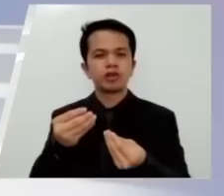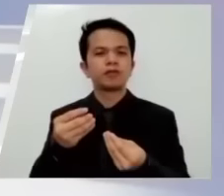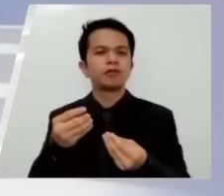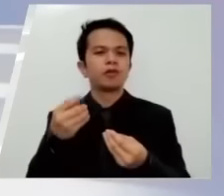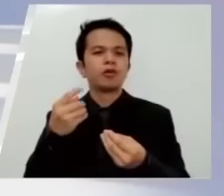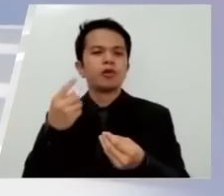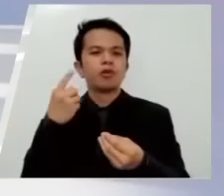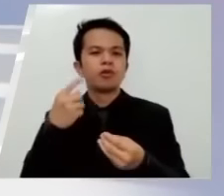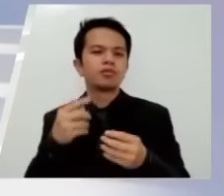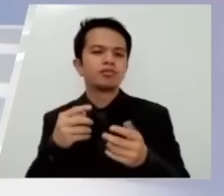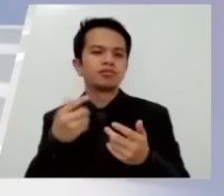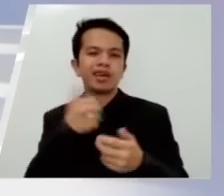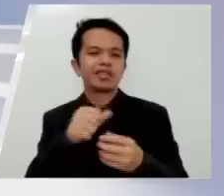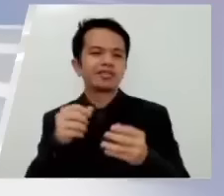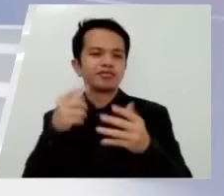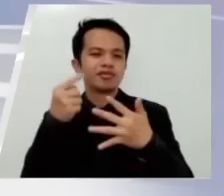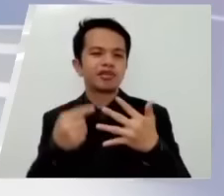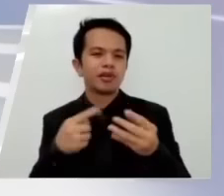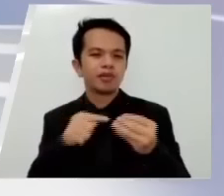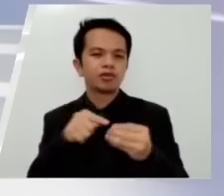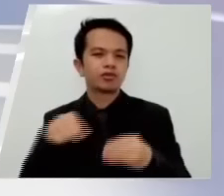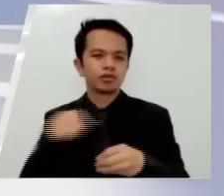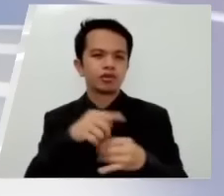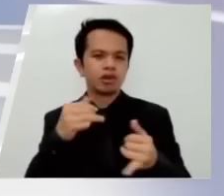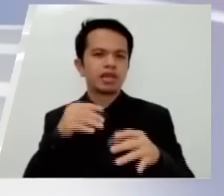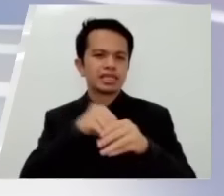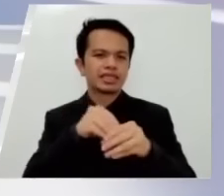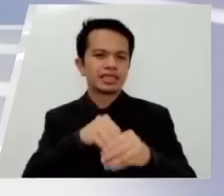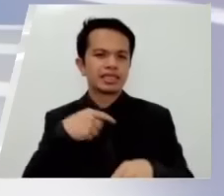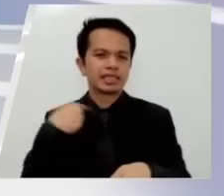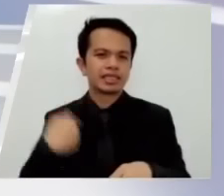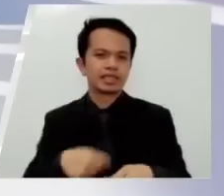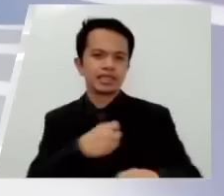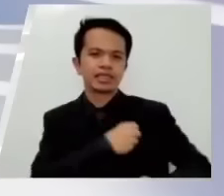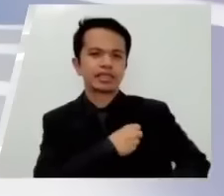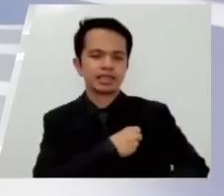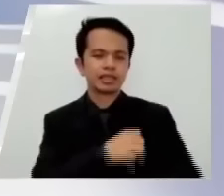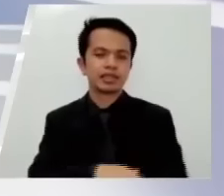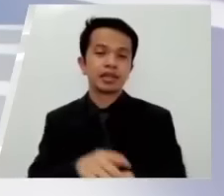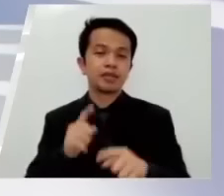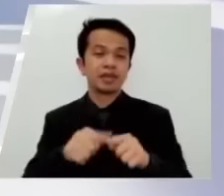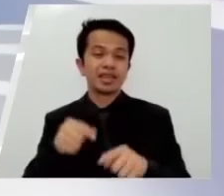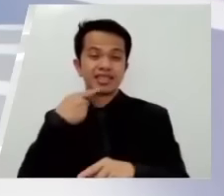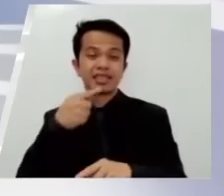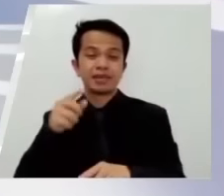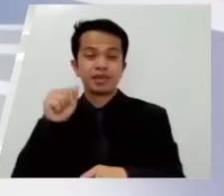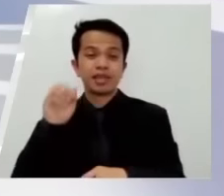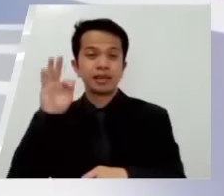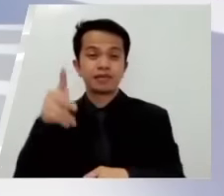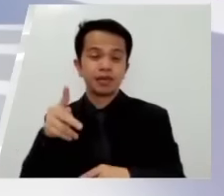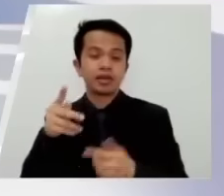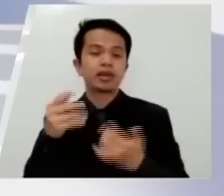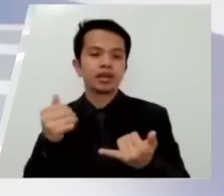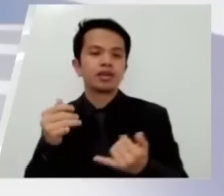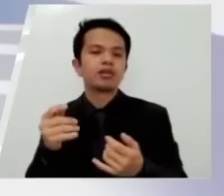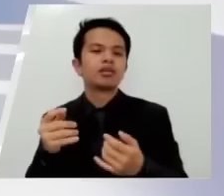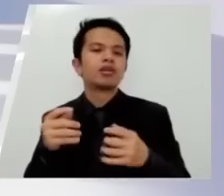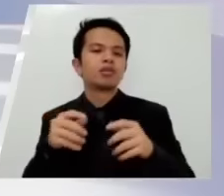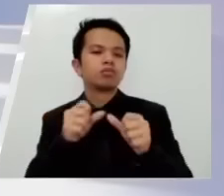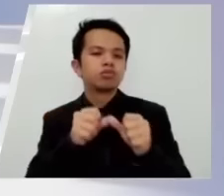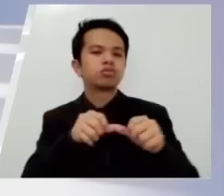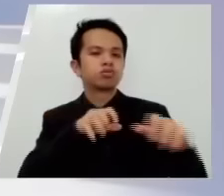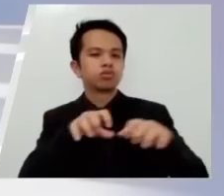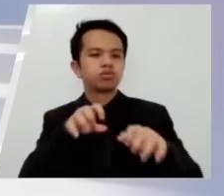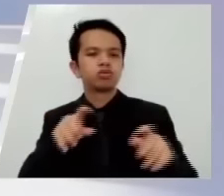saan namumugad ang China Coast Guard. Pero ang sabi noon ng AFP, aabot ang aktibidad sa dulo ng